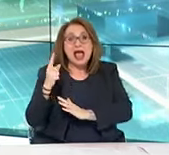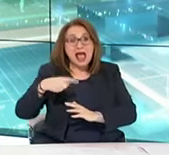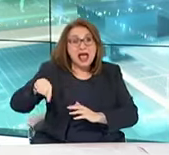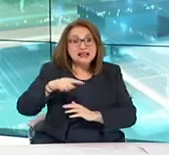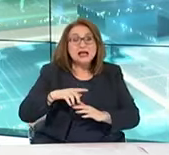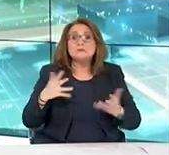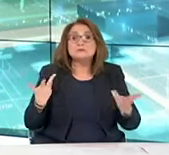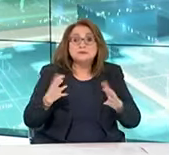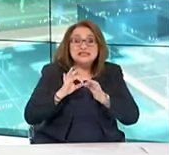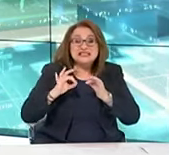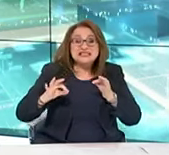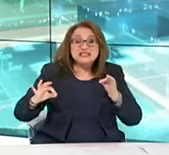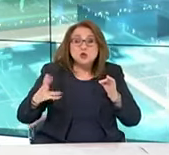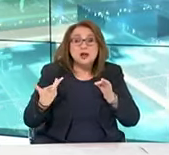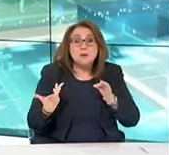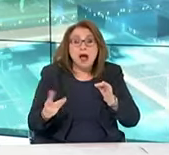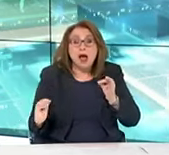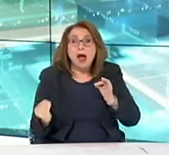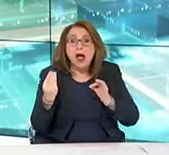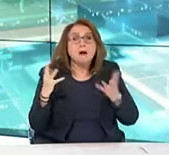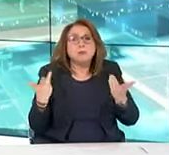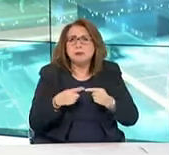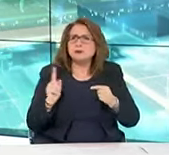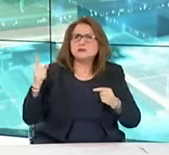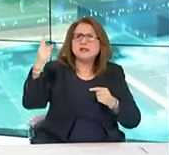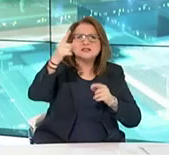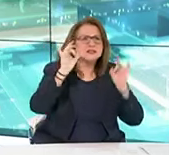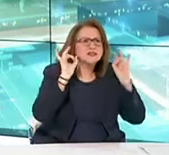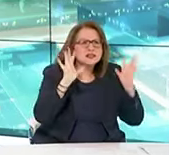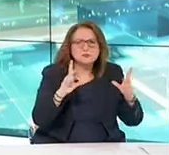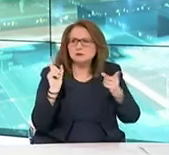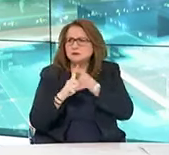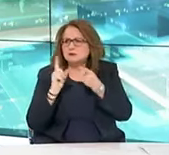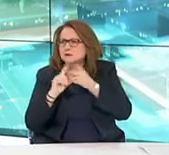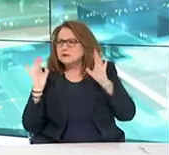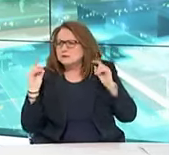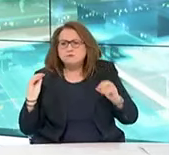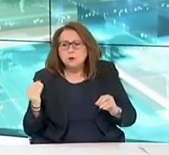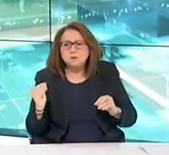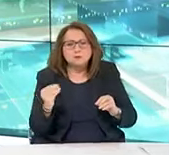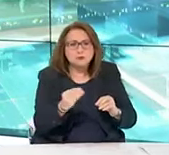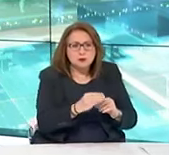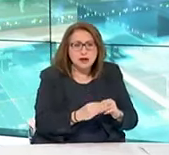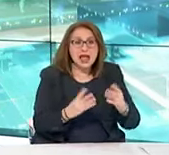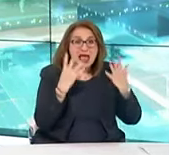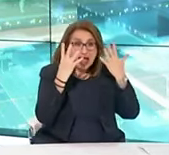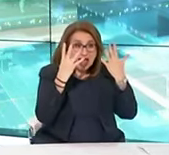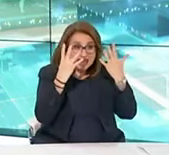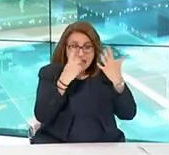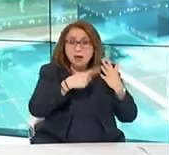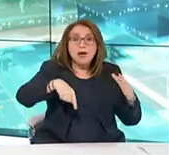σαφές ιστορικό, επιδημιολογική, ταξιδιωτικό ή επιδημιολογική σύνδεση με άλλο κρούσμα, 9 εκ των οποίων είναι στην περιοχή της